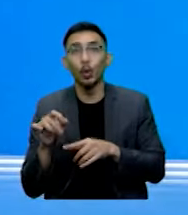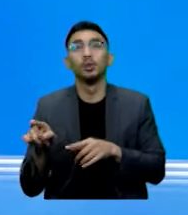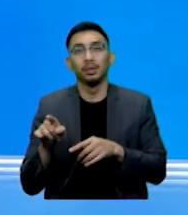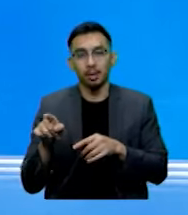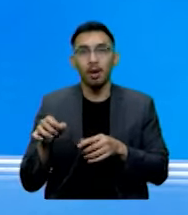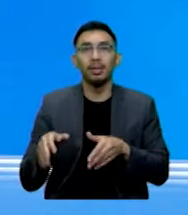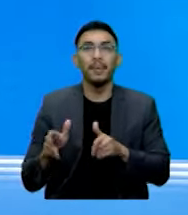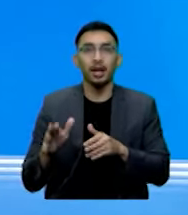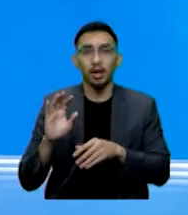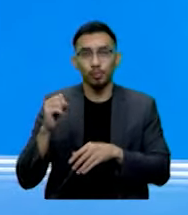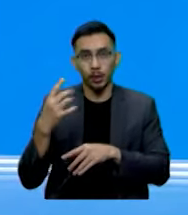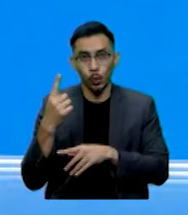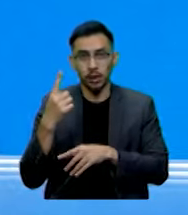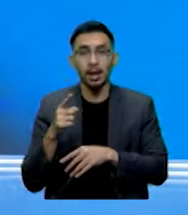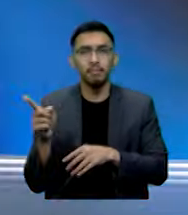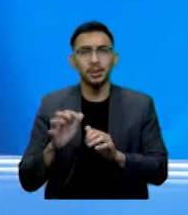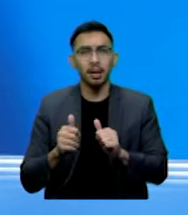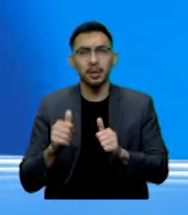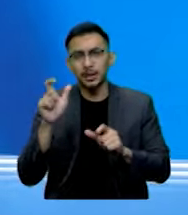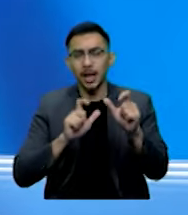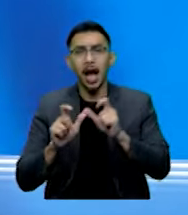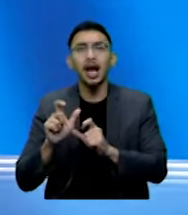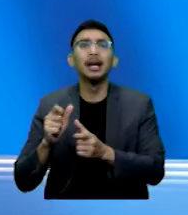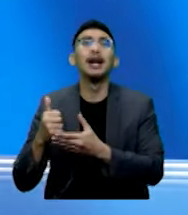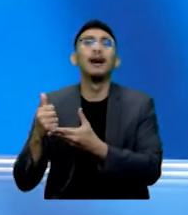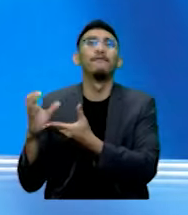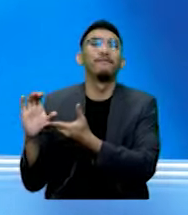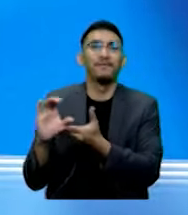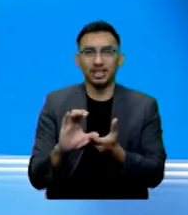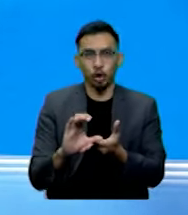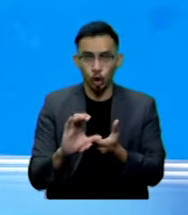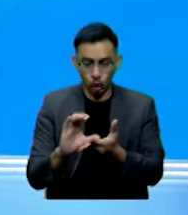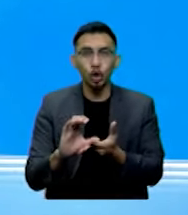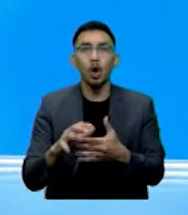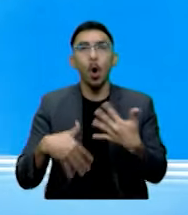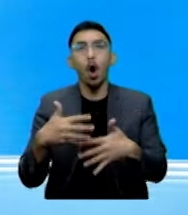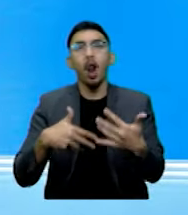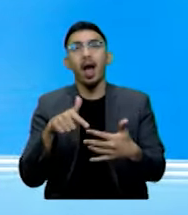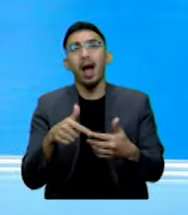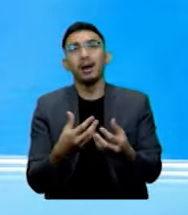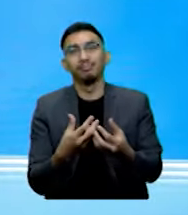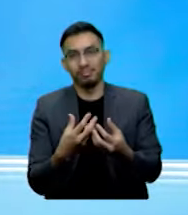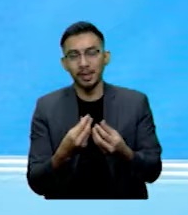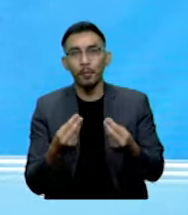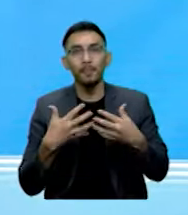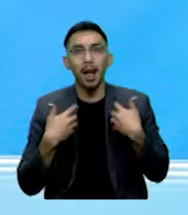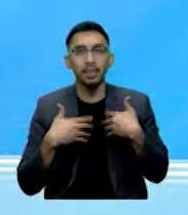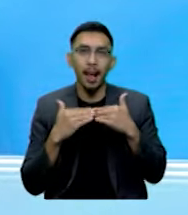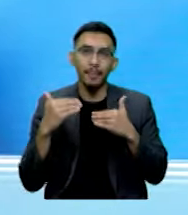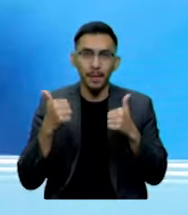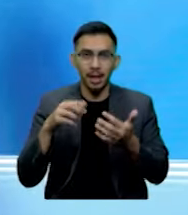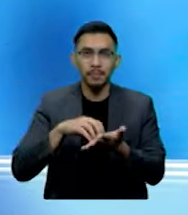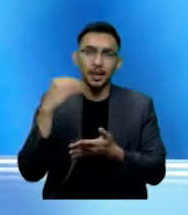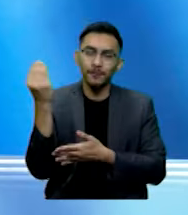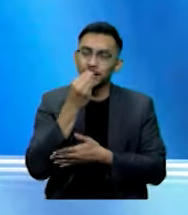Utara. Kemenparekraf siap mencarikan investor agar pengelolaan kebun binatang lebih baik dan menjadi tempat pariwisata yang